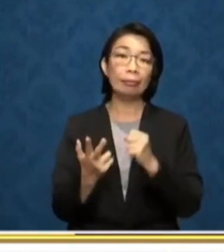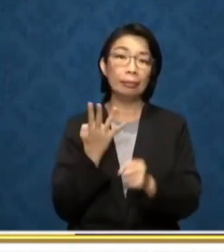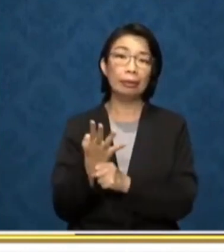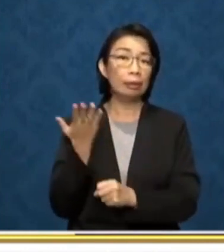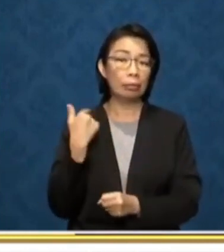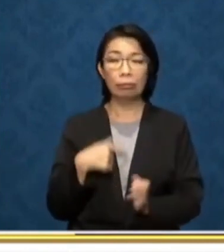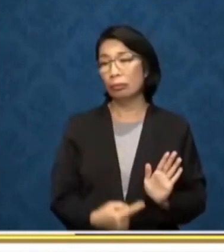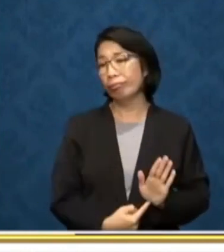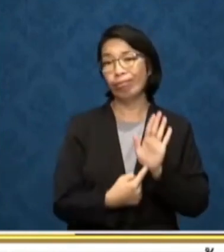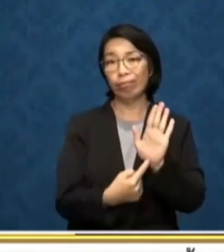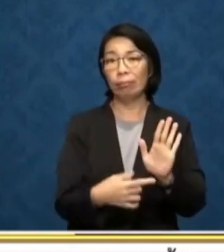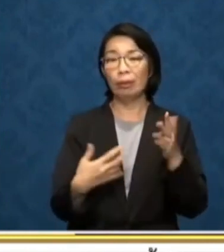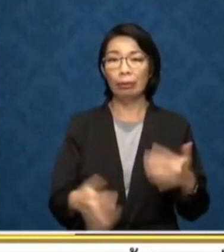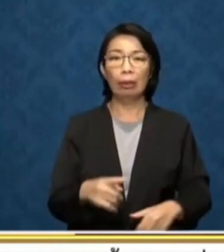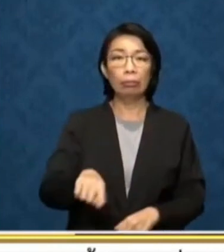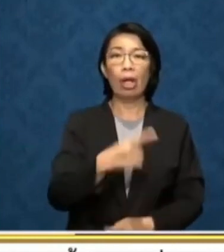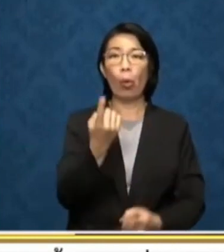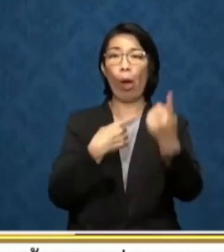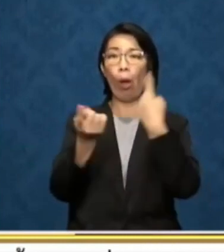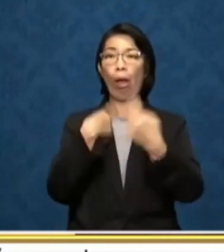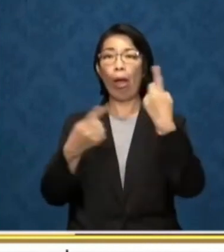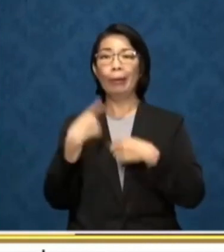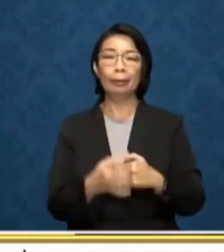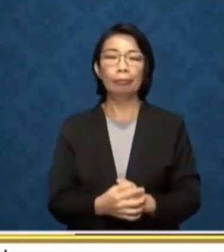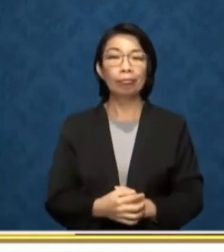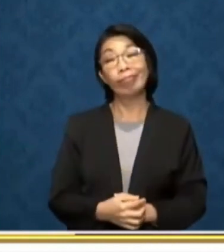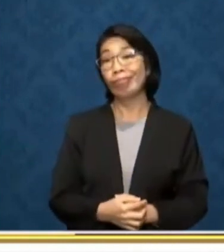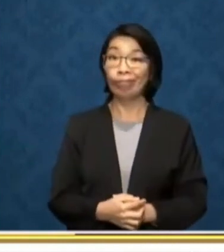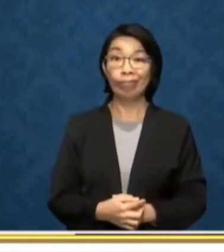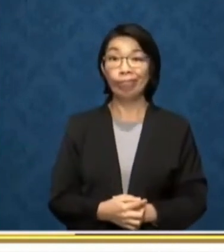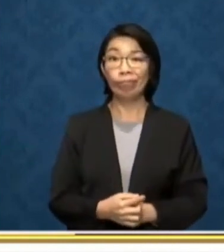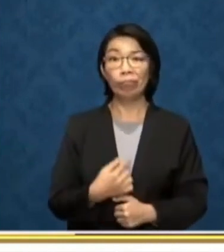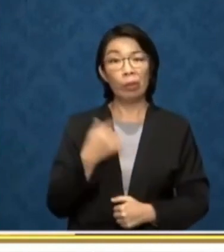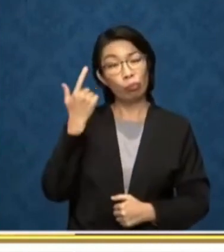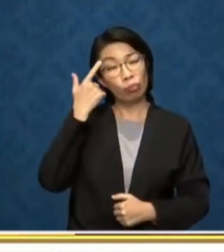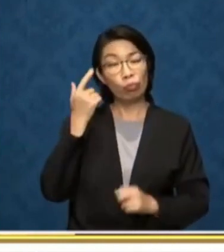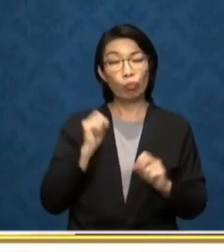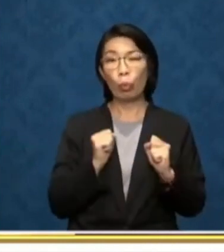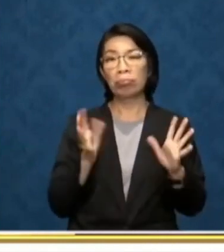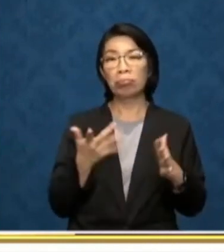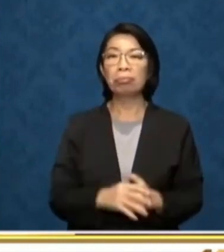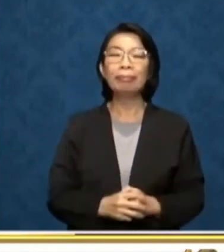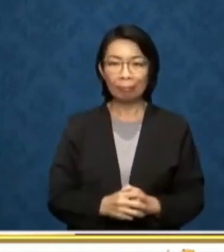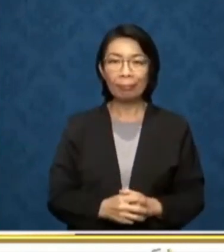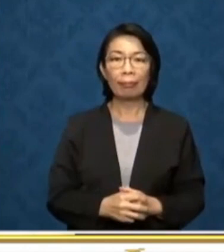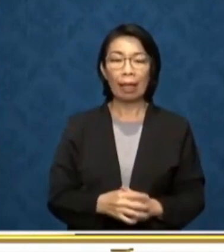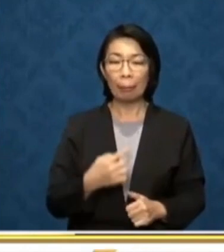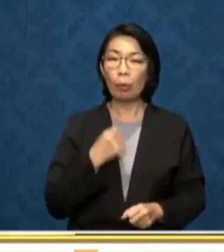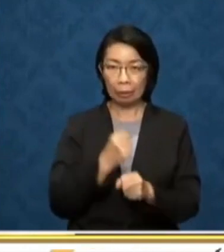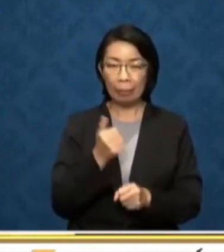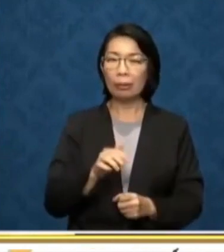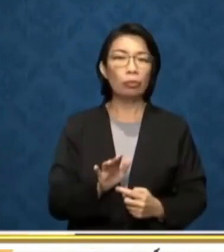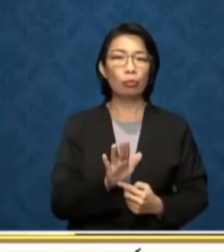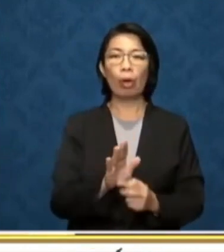นอเรื่องนี้ในทางทีวีผมโดนด่าหน้าดูเลยนะครับแต่ผมไม่ได้กลัวผมไม่วิตกเลยเพราะถ้าเราคิดว่าเราทำดีแล้วไม่ต้องไปกลั